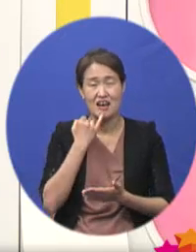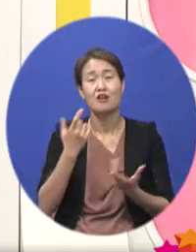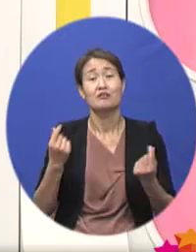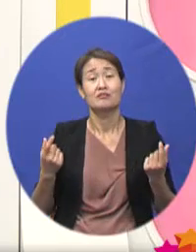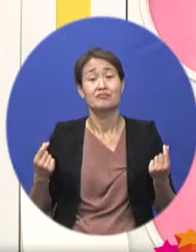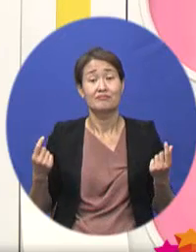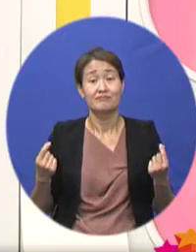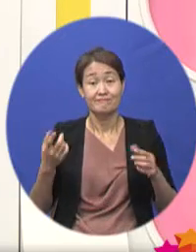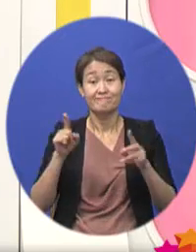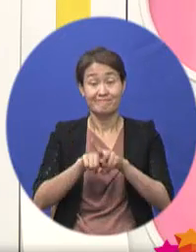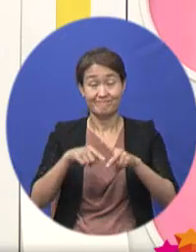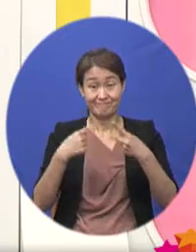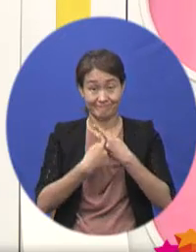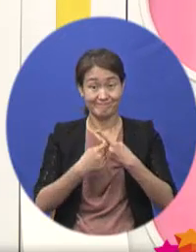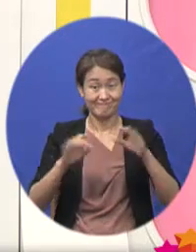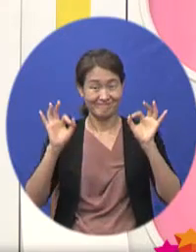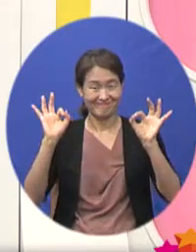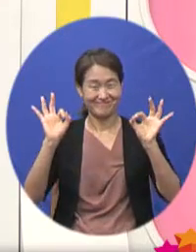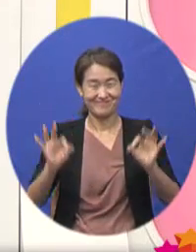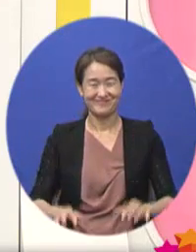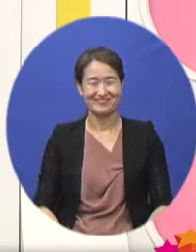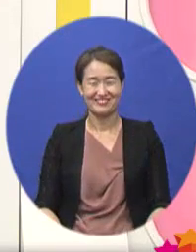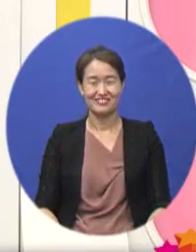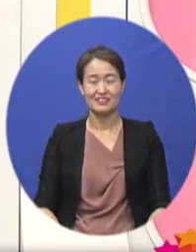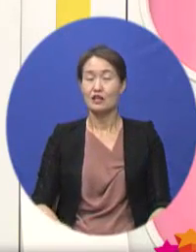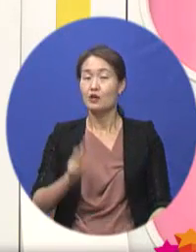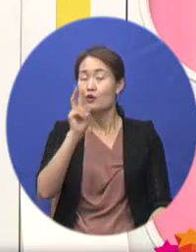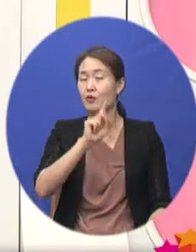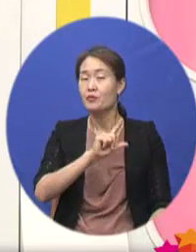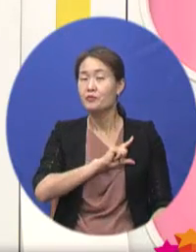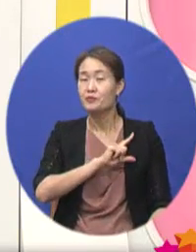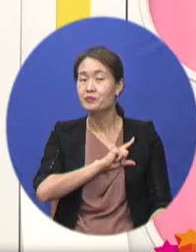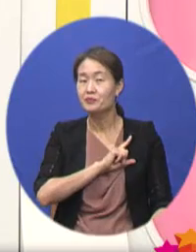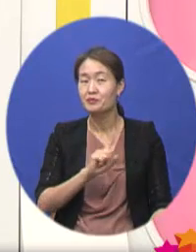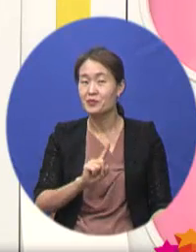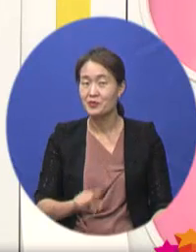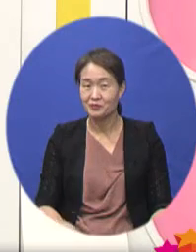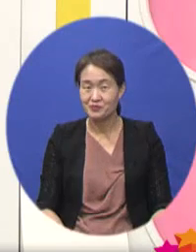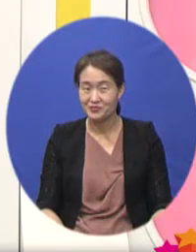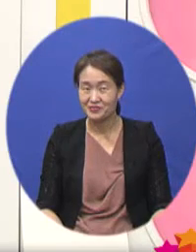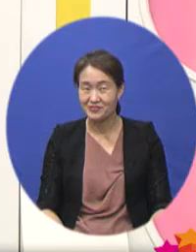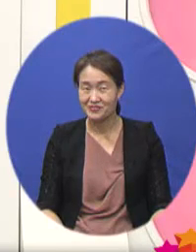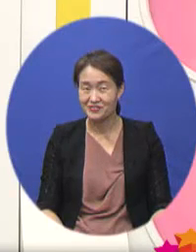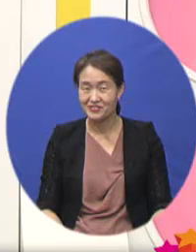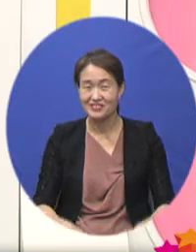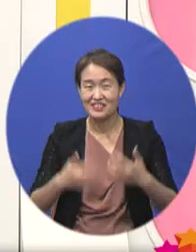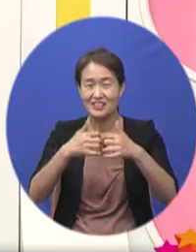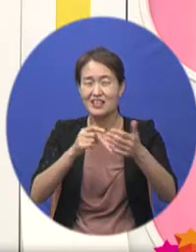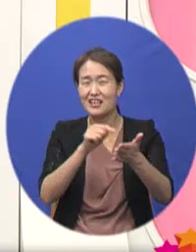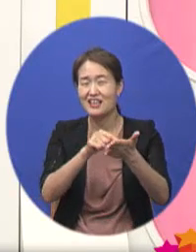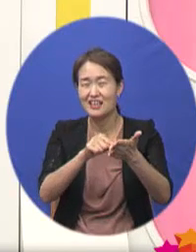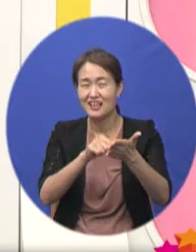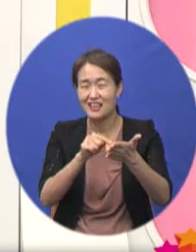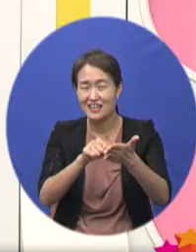그래요. 맞아. 그거 이해합니다. 예. 야, 근데 어떤 노래 하실 거예요 오늘? 우리 기계에다가 어떤 노래 넣어놓을까요? 한번 해볼까?